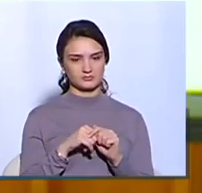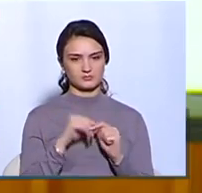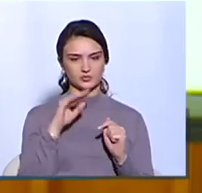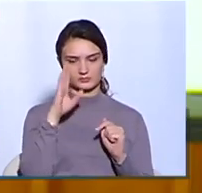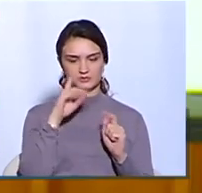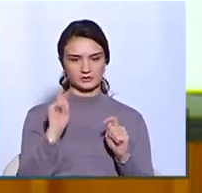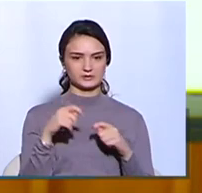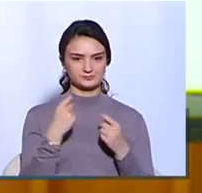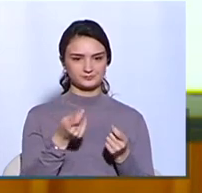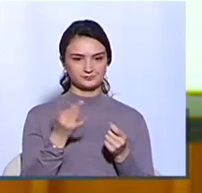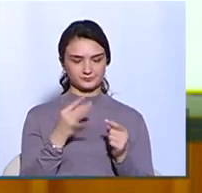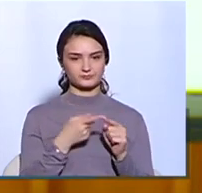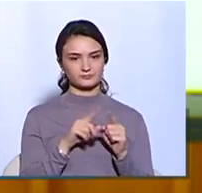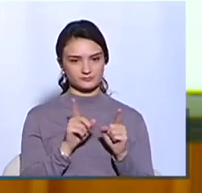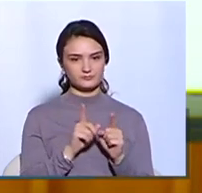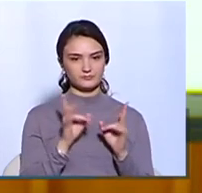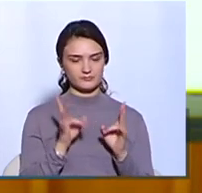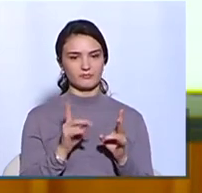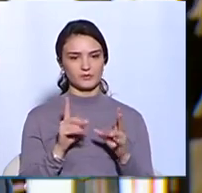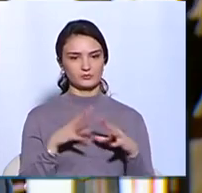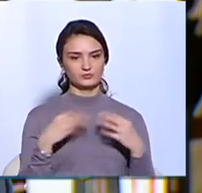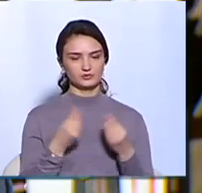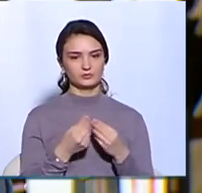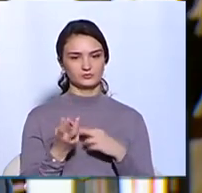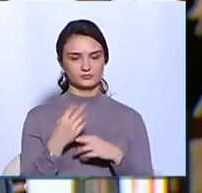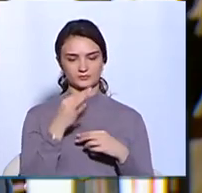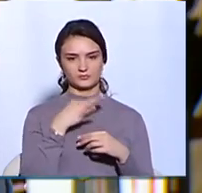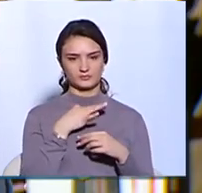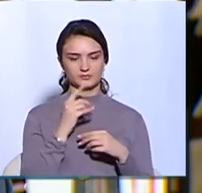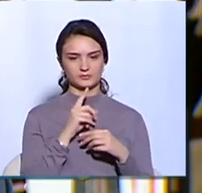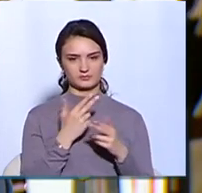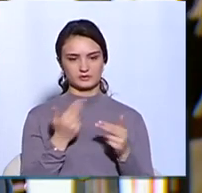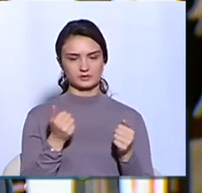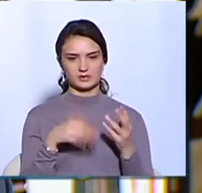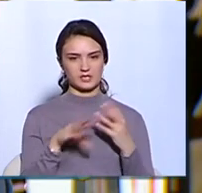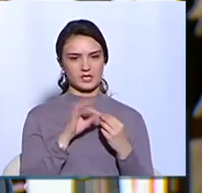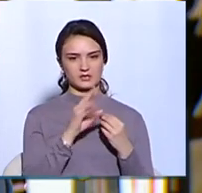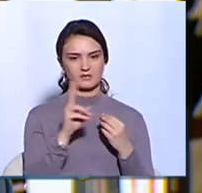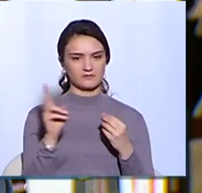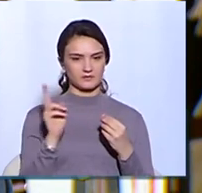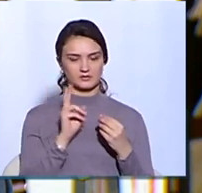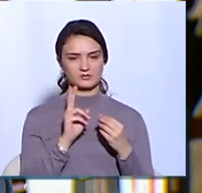მშობლიდან გადაცემული, მაგრამ ისეც ხდება, რომ აი ოჯახი მოდის და გვეუბნება, რომ არავის